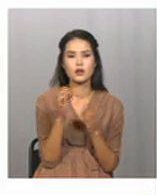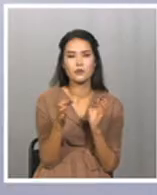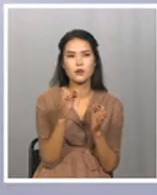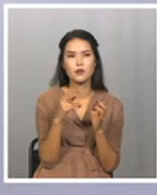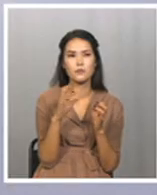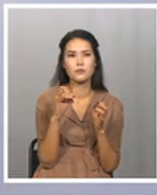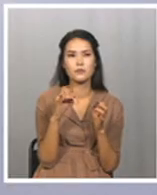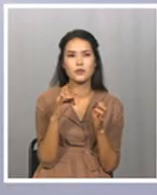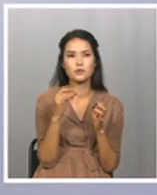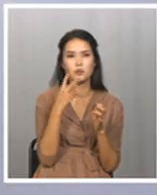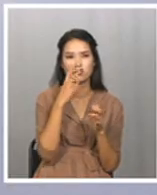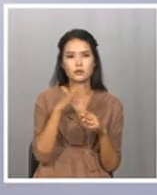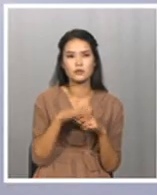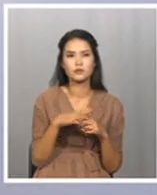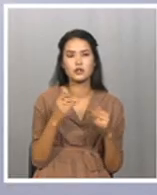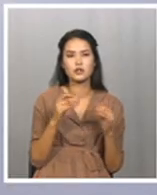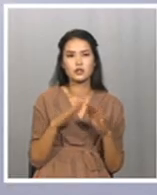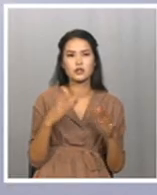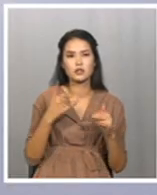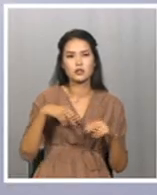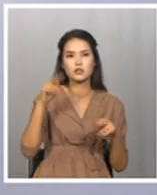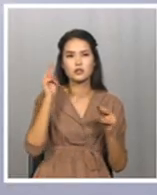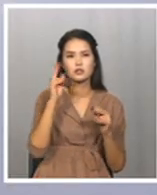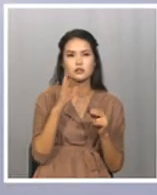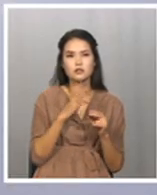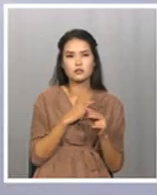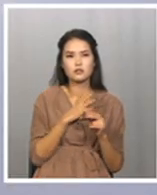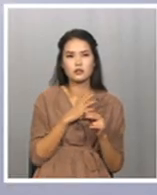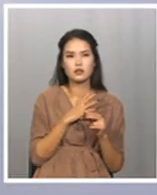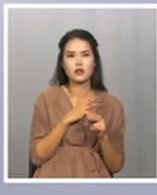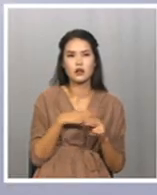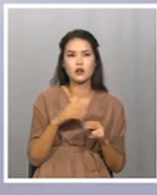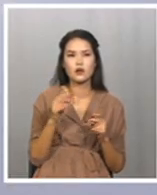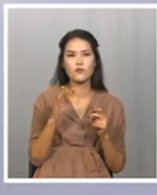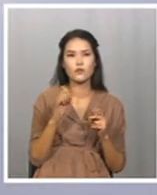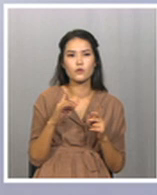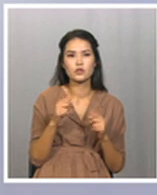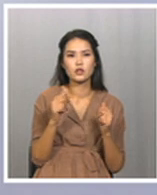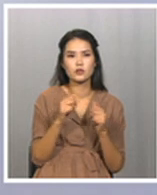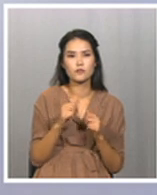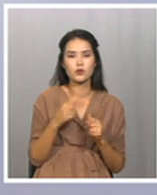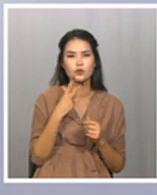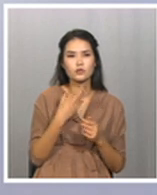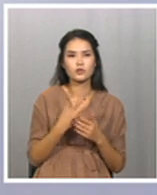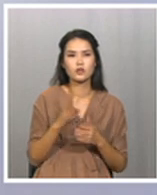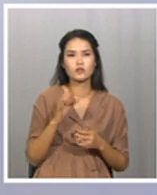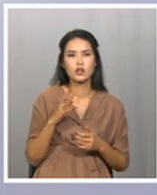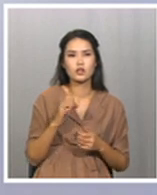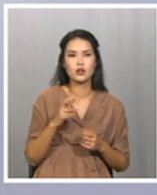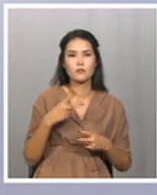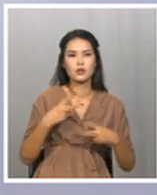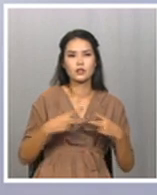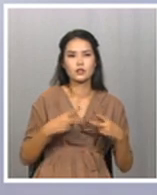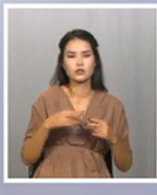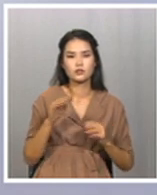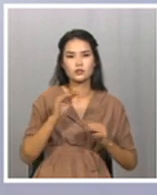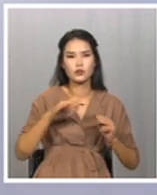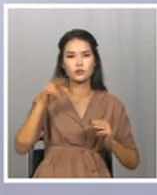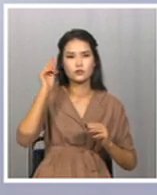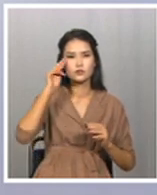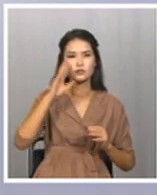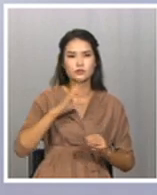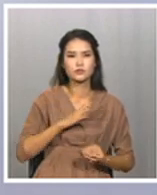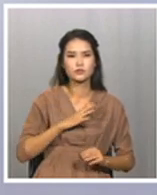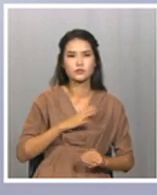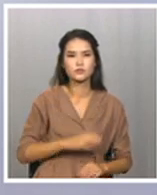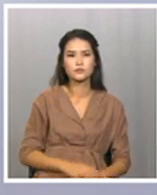орналасты. Сонымен оқушылар, бүгінгі сабақта функция графигіне жүргізілген жанаманың теңдеуін құруды үйрендік.